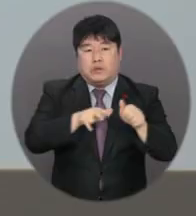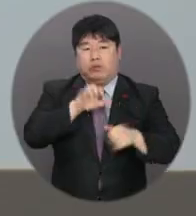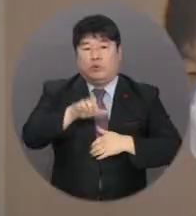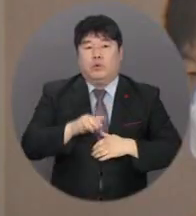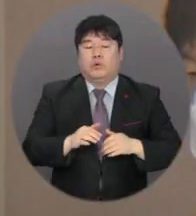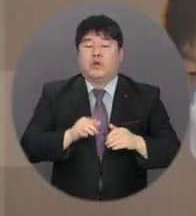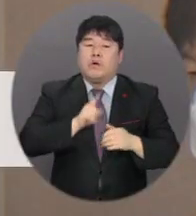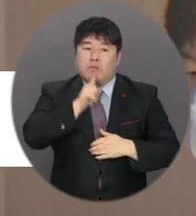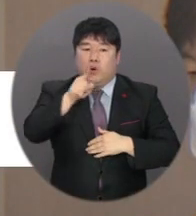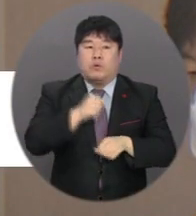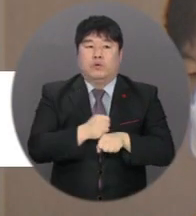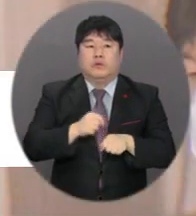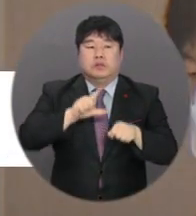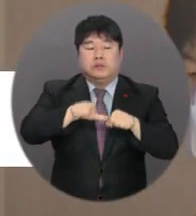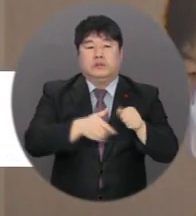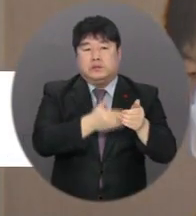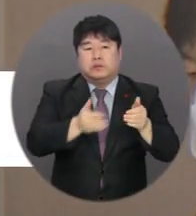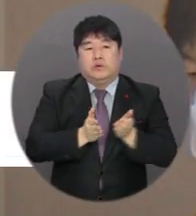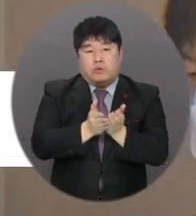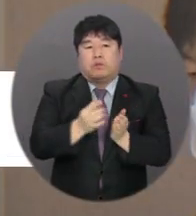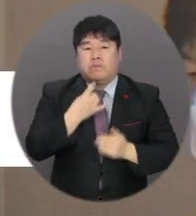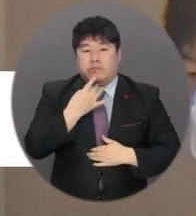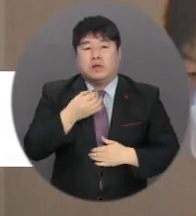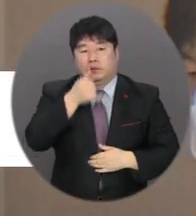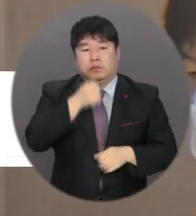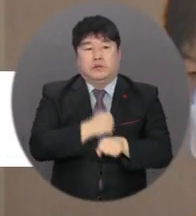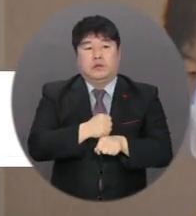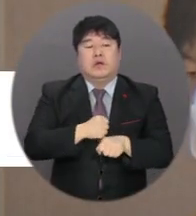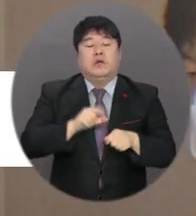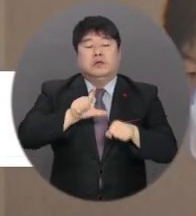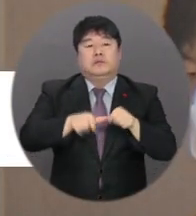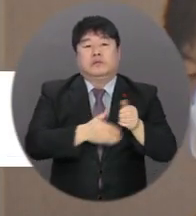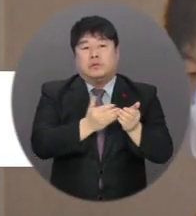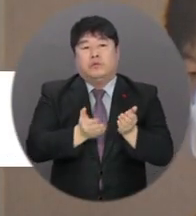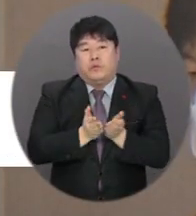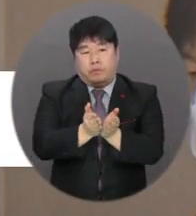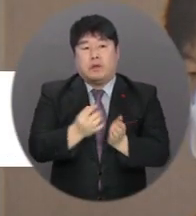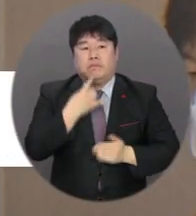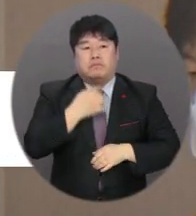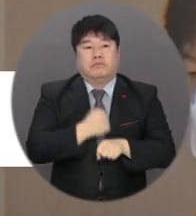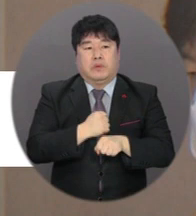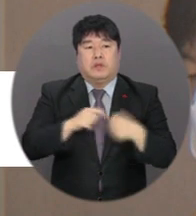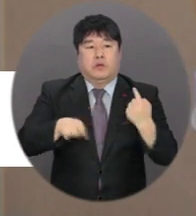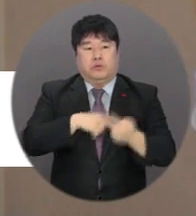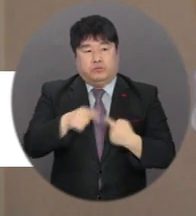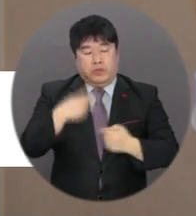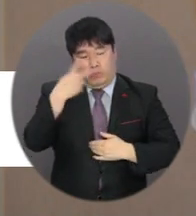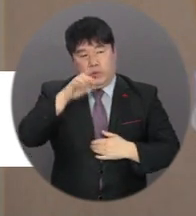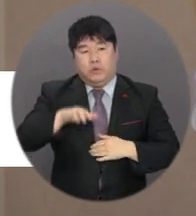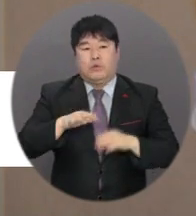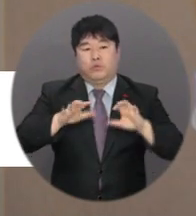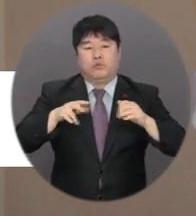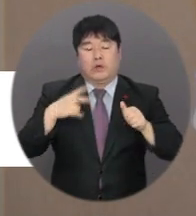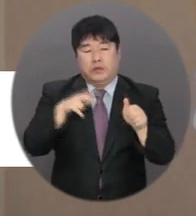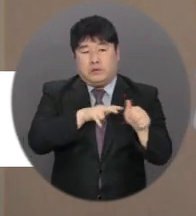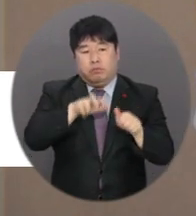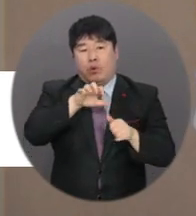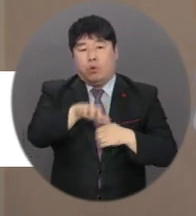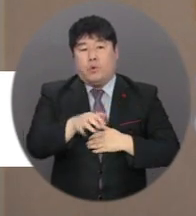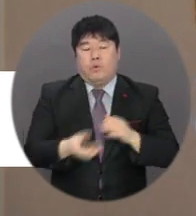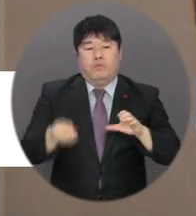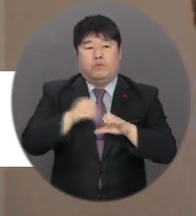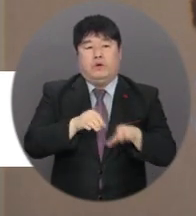밝혔습니다. 세월호만이 운항관리 규정에 국정원이 포함되어 있고요. 발표에 대한 근거